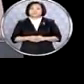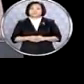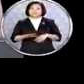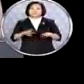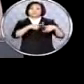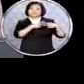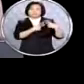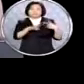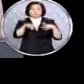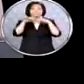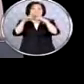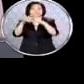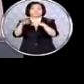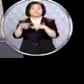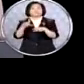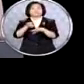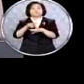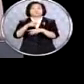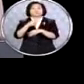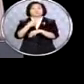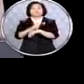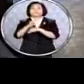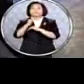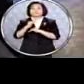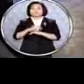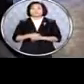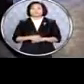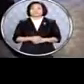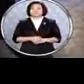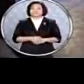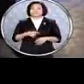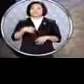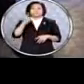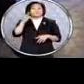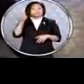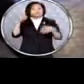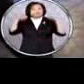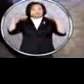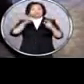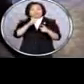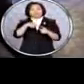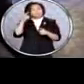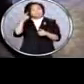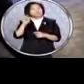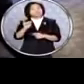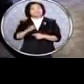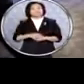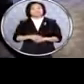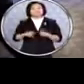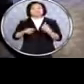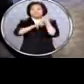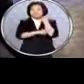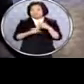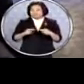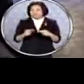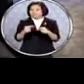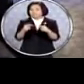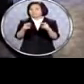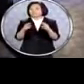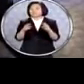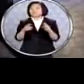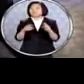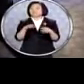请蔡英文女士回答，时间两分钟。 我非常同意宋主席的说法，司法改革是一个